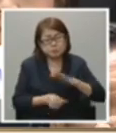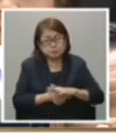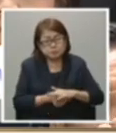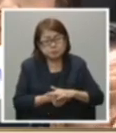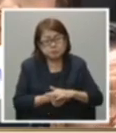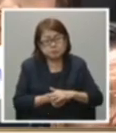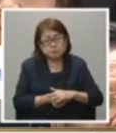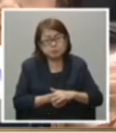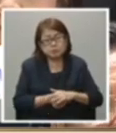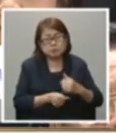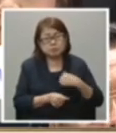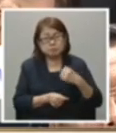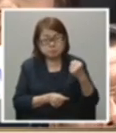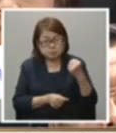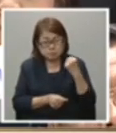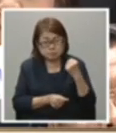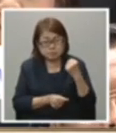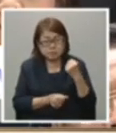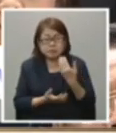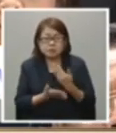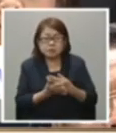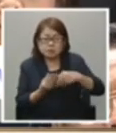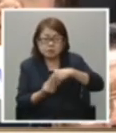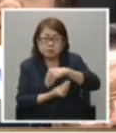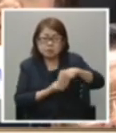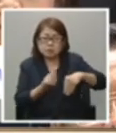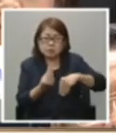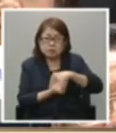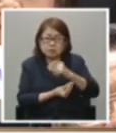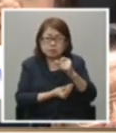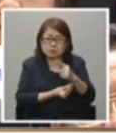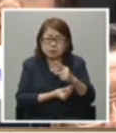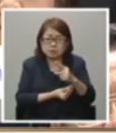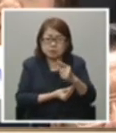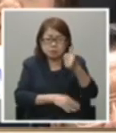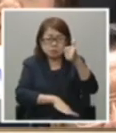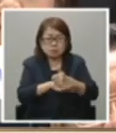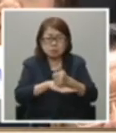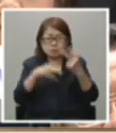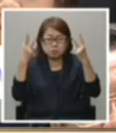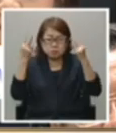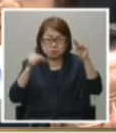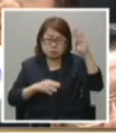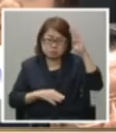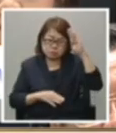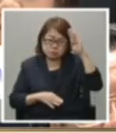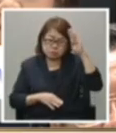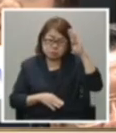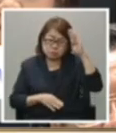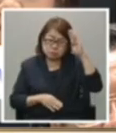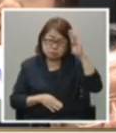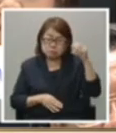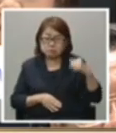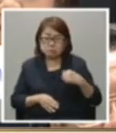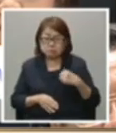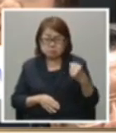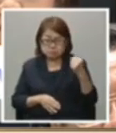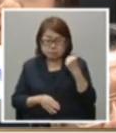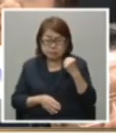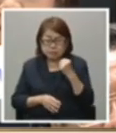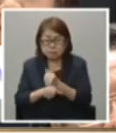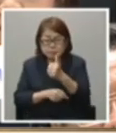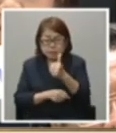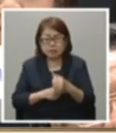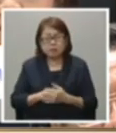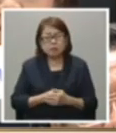กับการบริหารเศรษฐกิจที่มีพลเอกประยุทธ์จันทร์โอชาเป็นหัวหน้าทีมเศรษฐกิจหรือไม่ดิฉัน